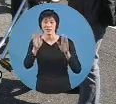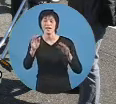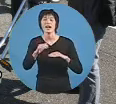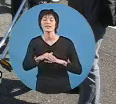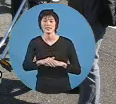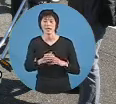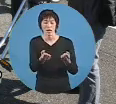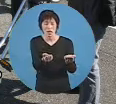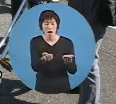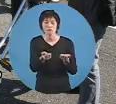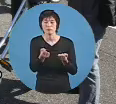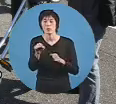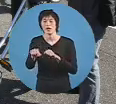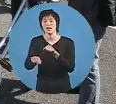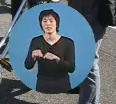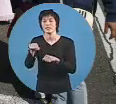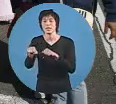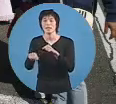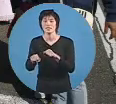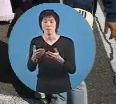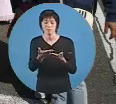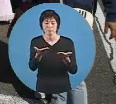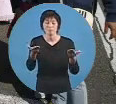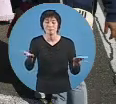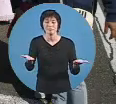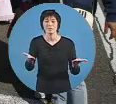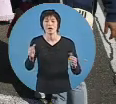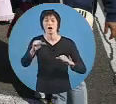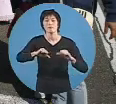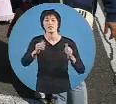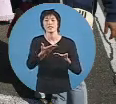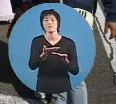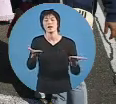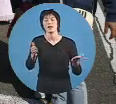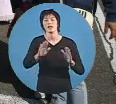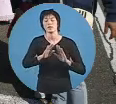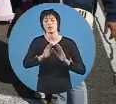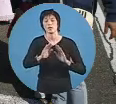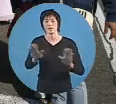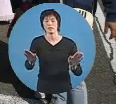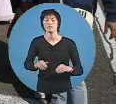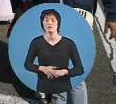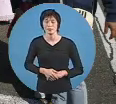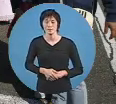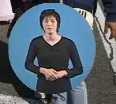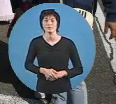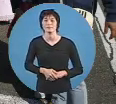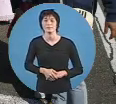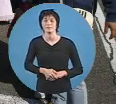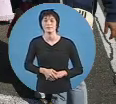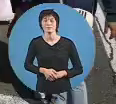源再生品の展示提供やフリーマーケットなどの催しを行っています。